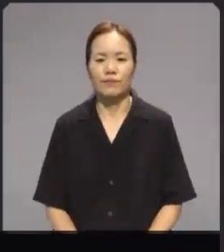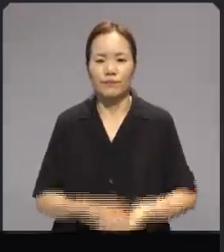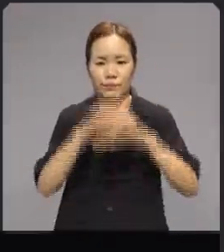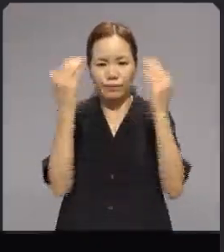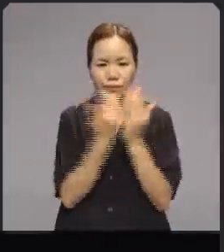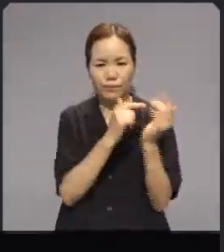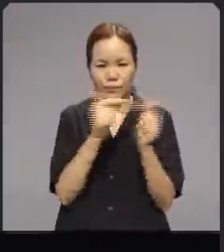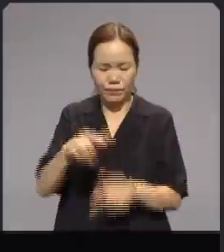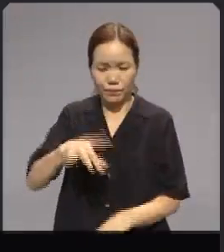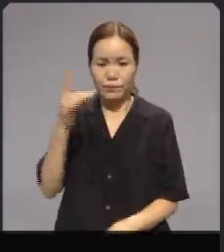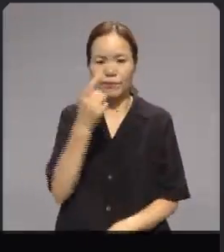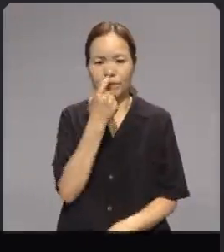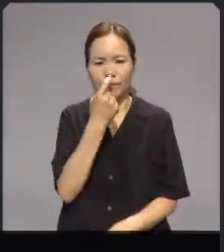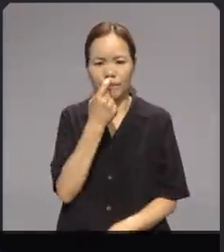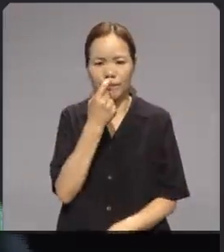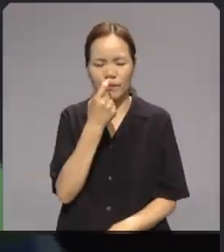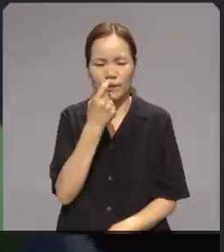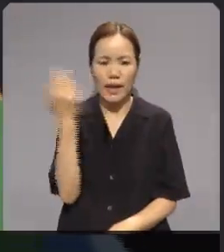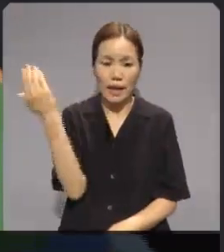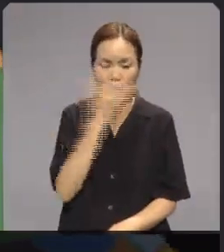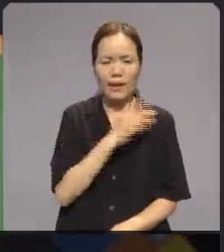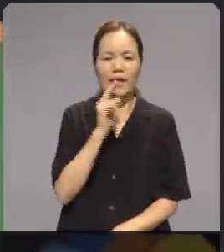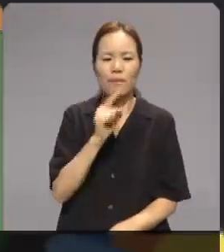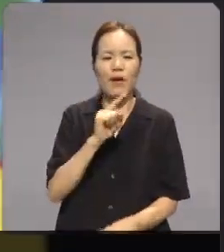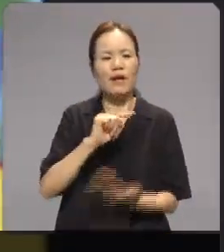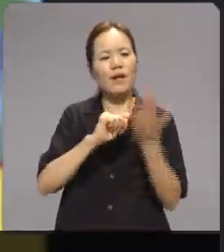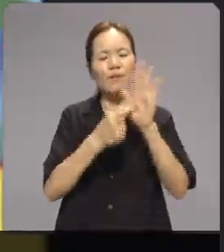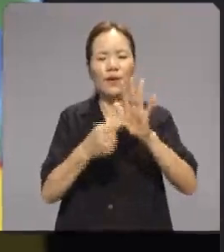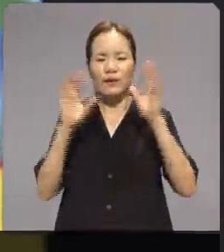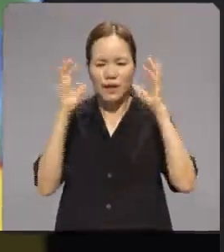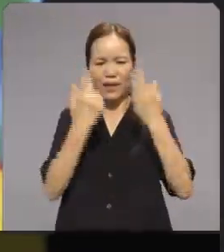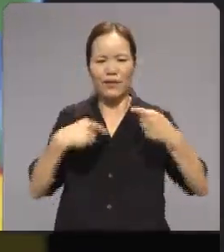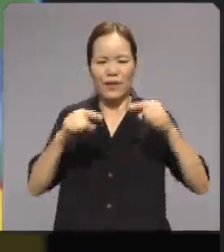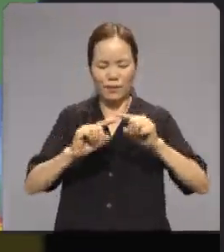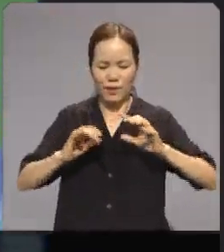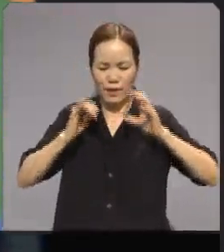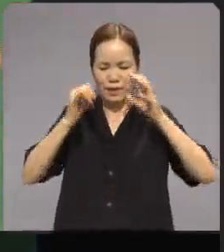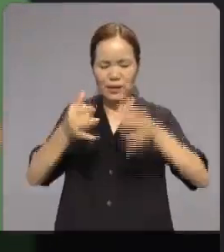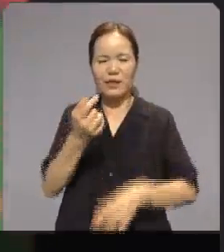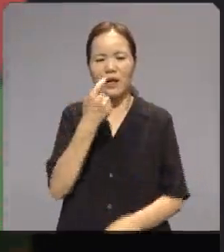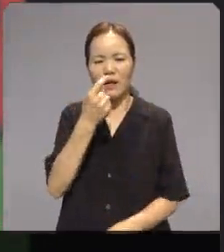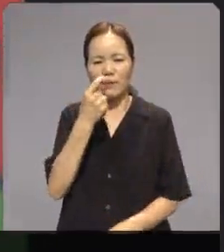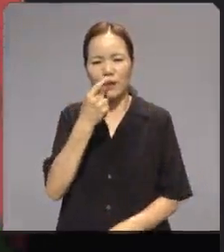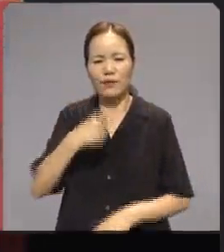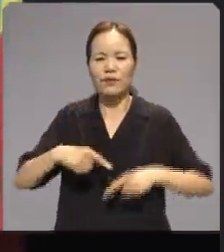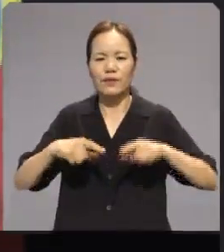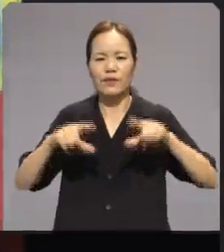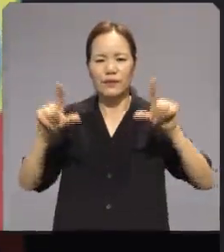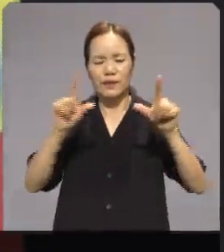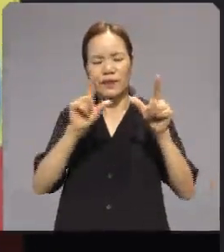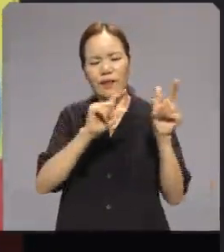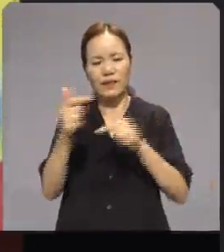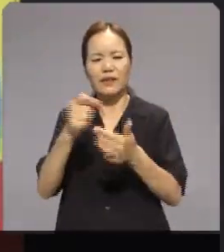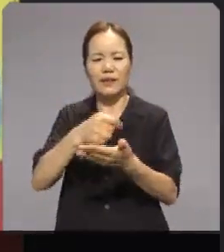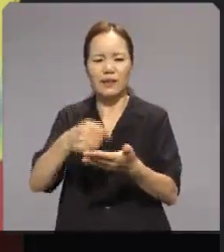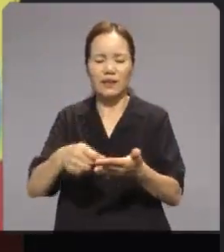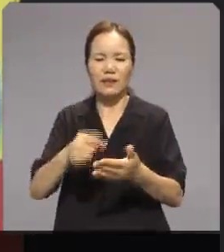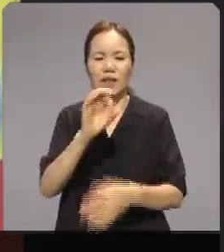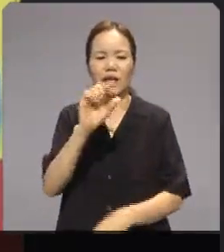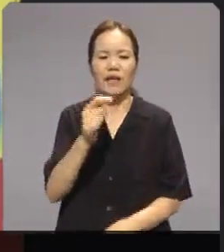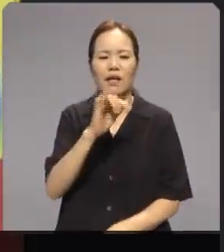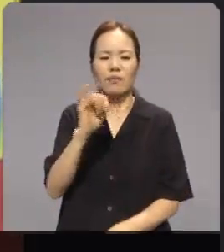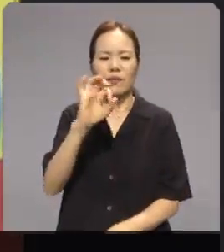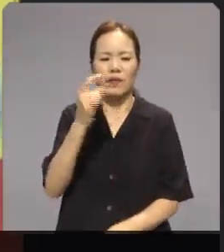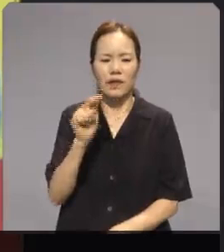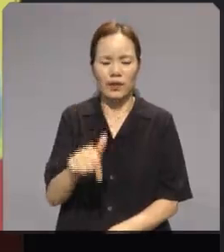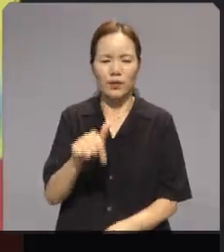모든 것을 처음 배우고 꾸밈 없는 언어로 표현하는 아이와 함께 세상을 배워가는 날들을 기록했습니다. 안미옥 시인의